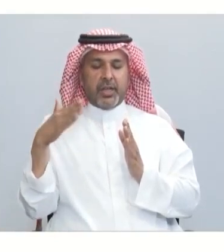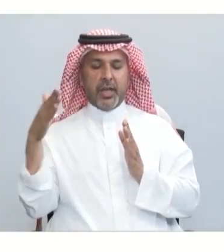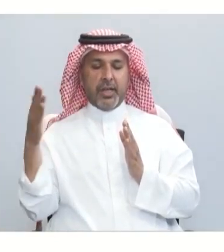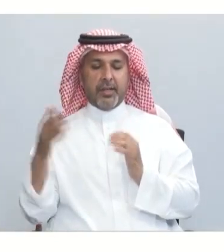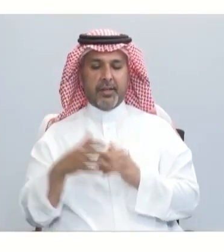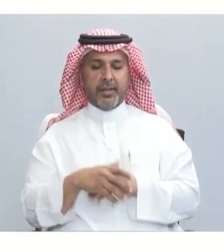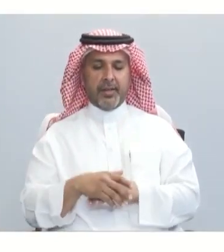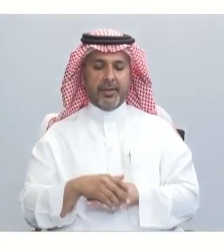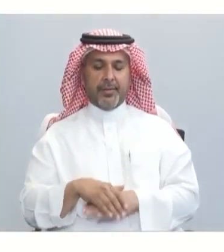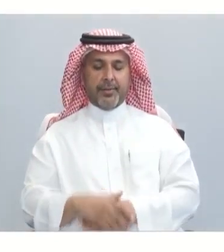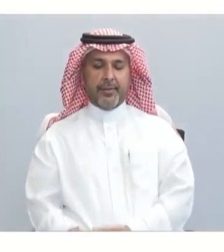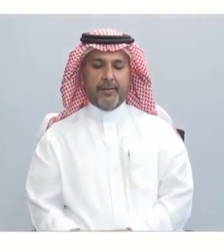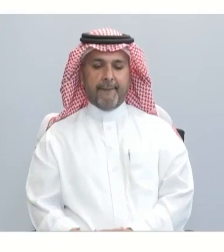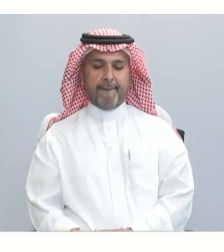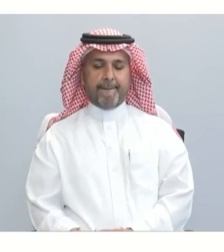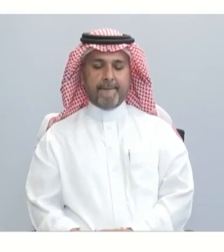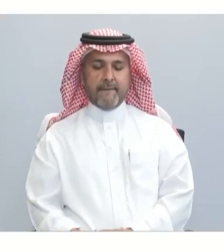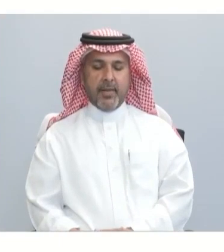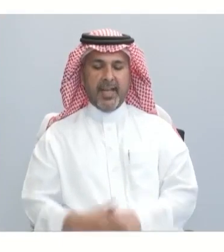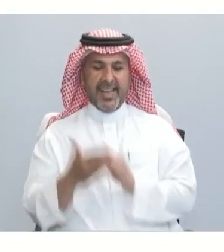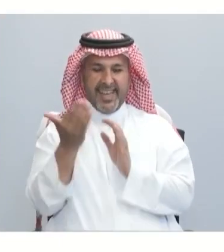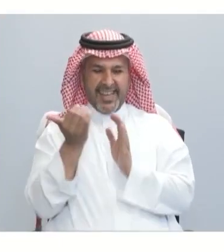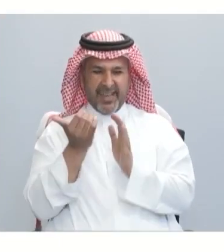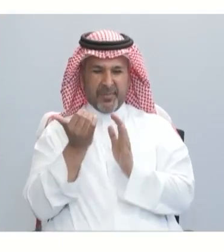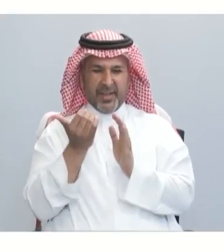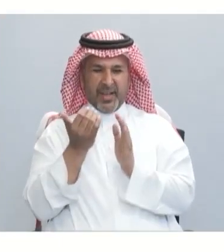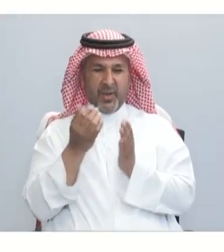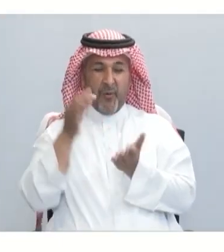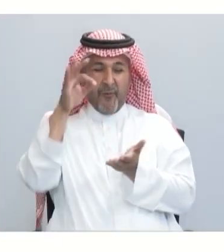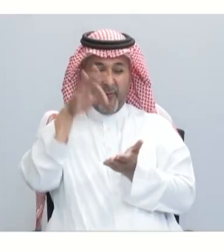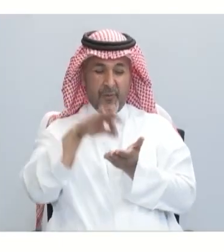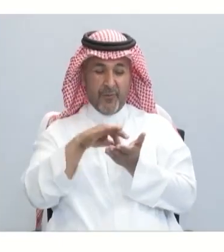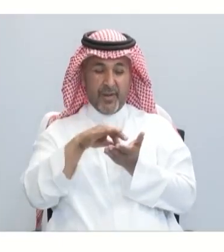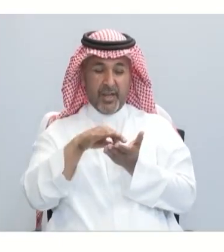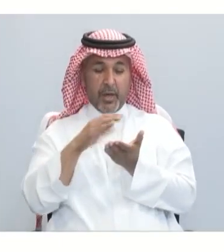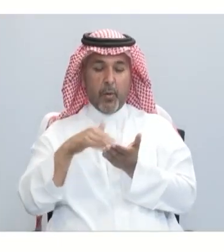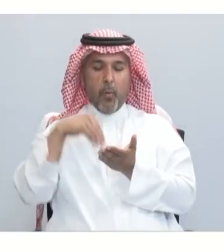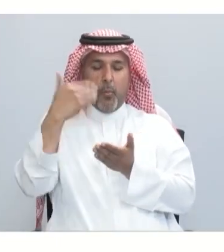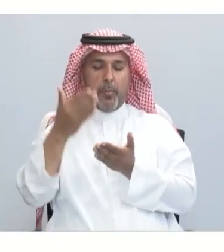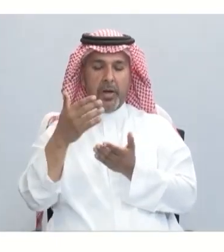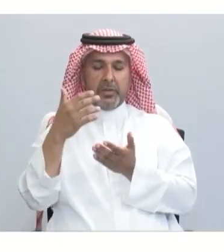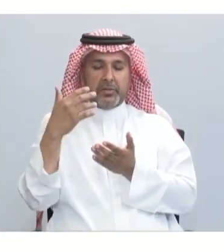في الفتره اللي هي بعد السبعه باخذ مثلا اكس تساوي